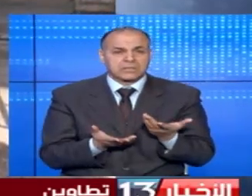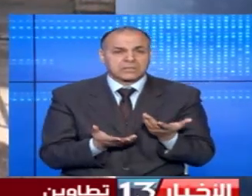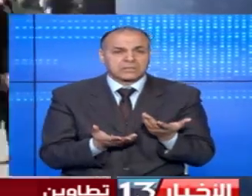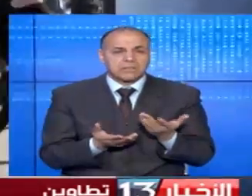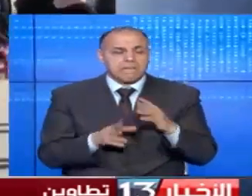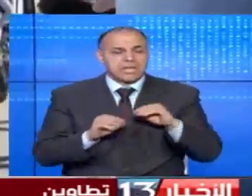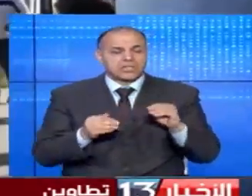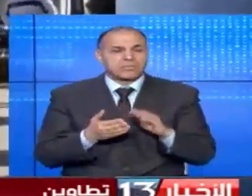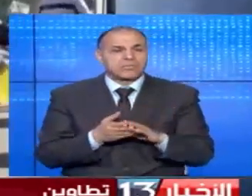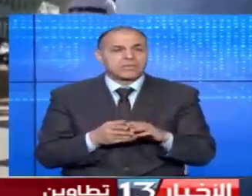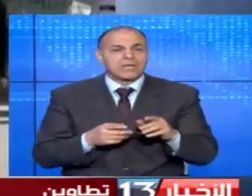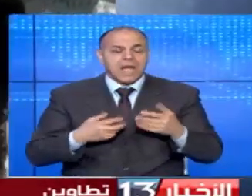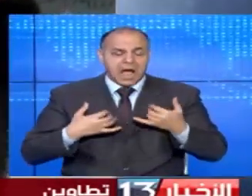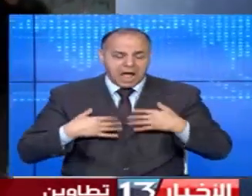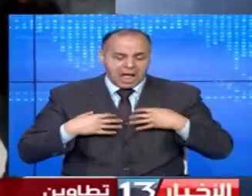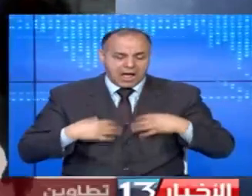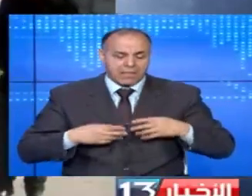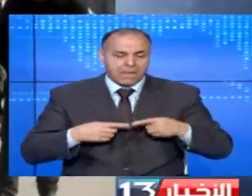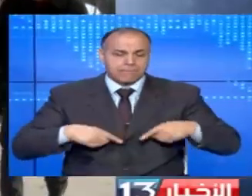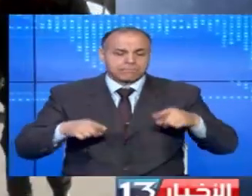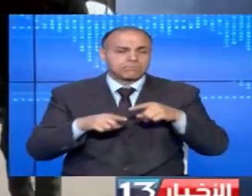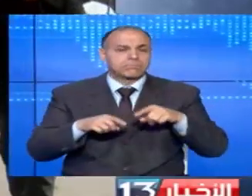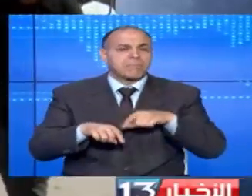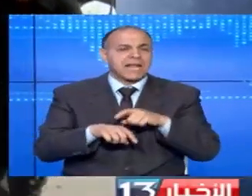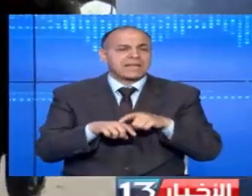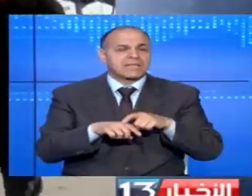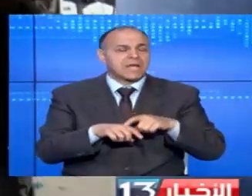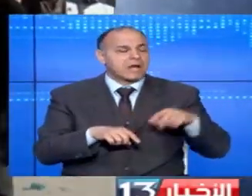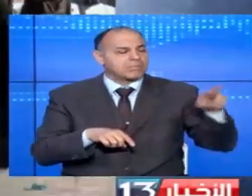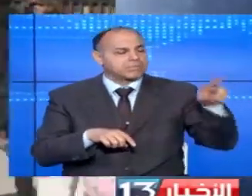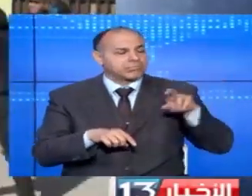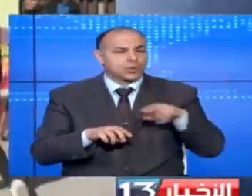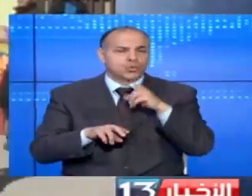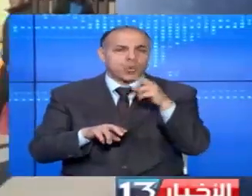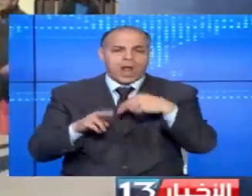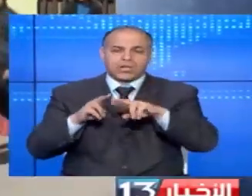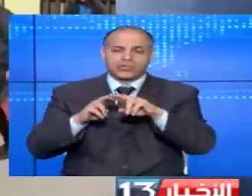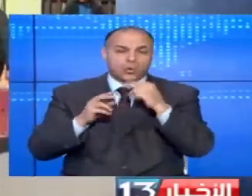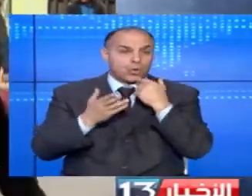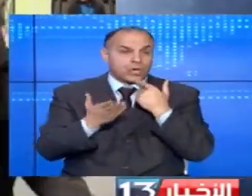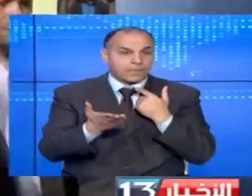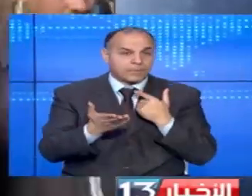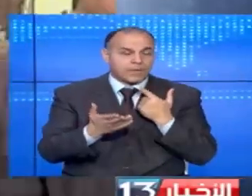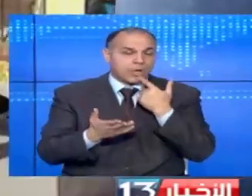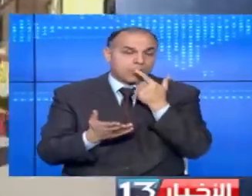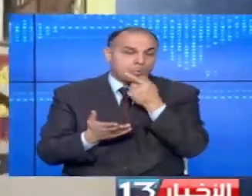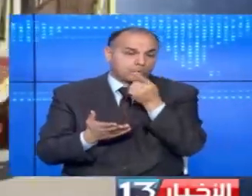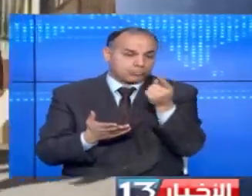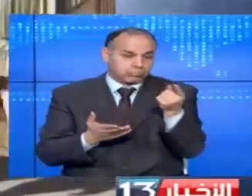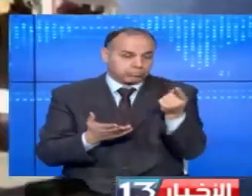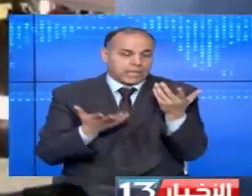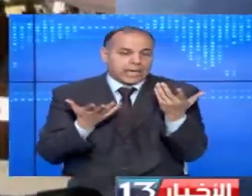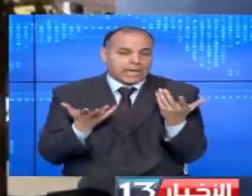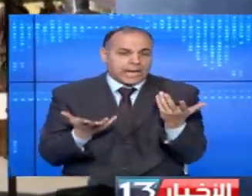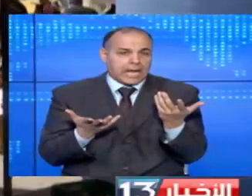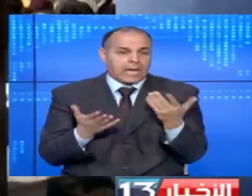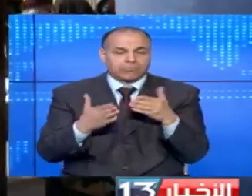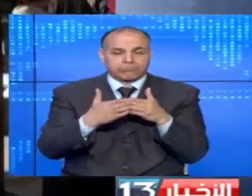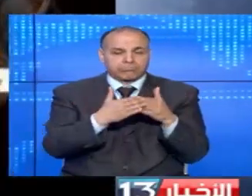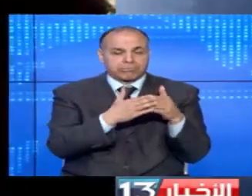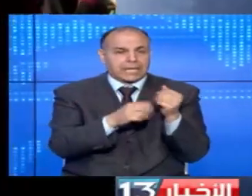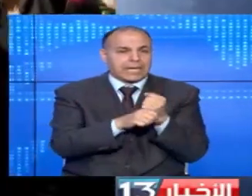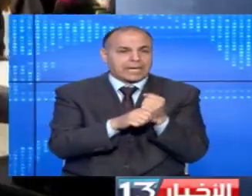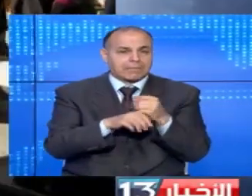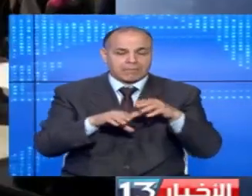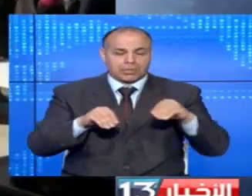المجلس البلدي بتطوير وفي رده على هذا الاشكال يشير من جهته الى تعطل انجاز